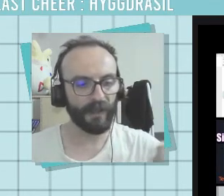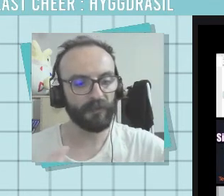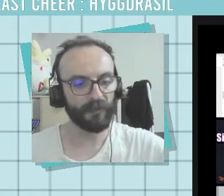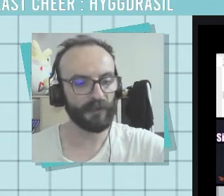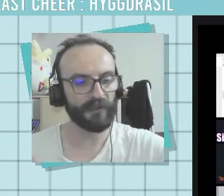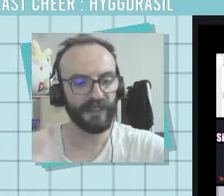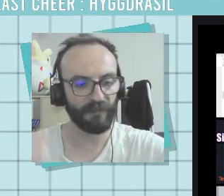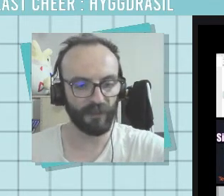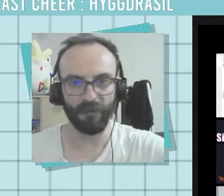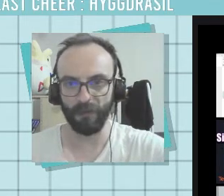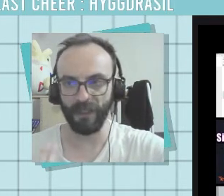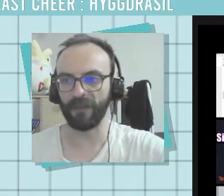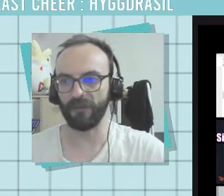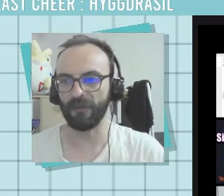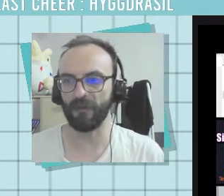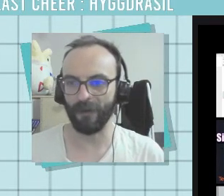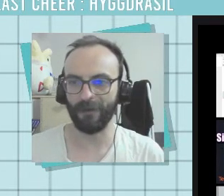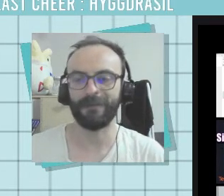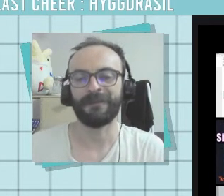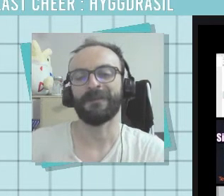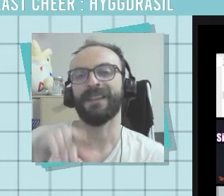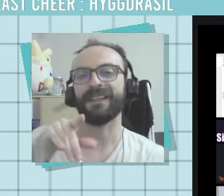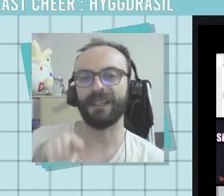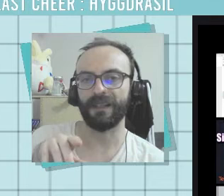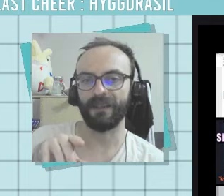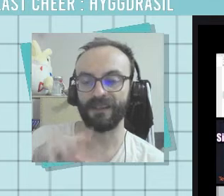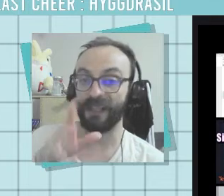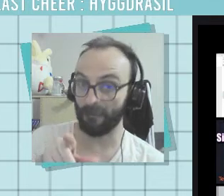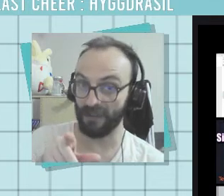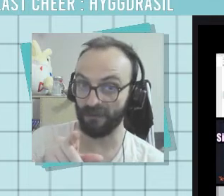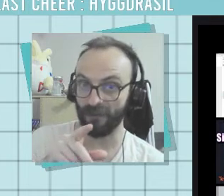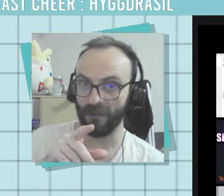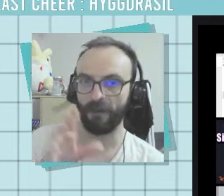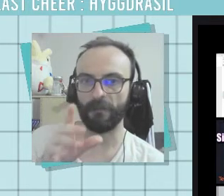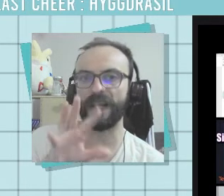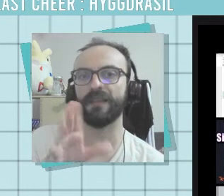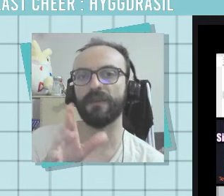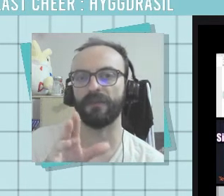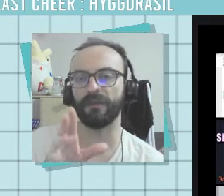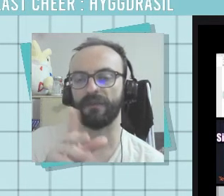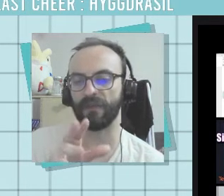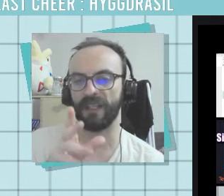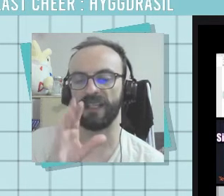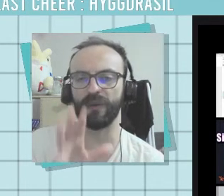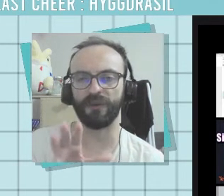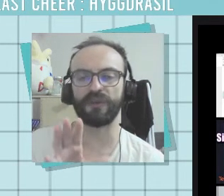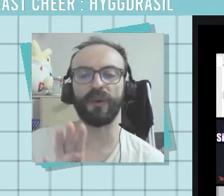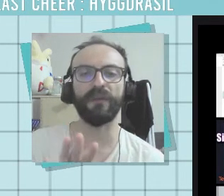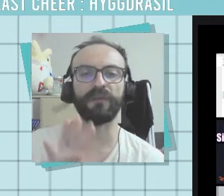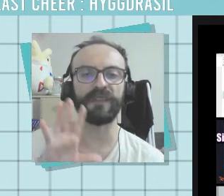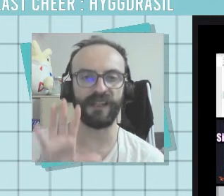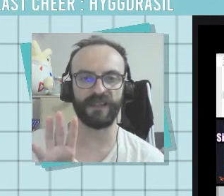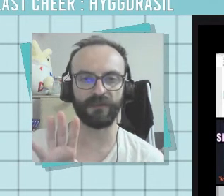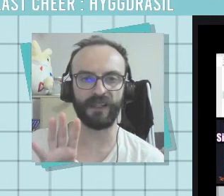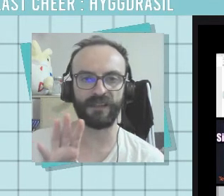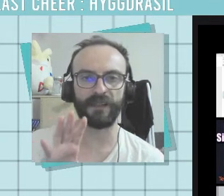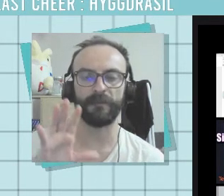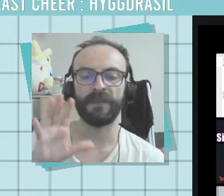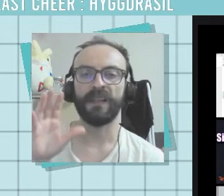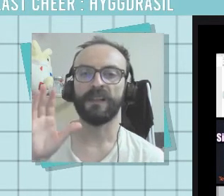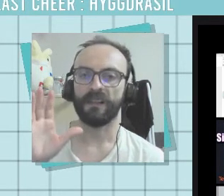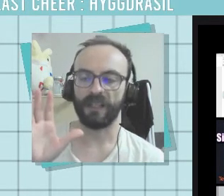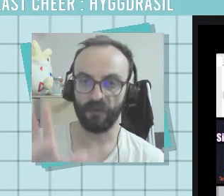Et là, en l'occurrence, aussi des points de repère de couleur. Ce qui est impressionnant, alors là, il le fait, vous le voyez, il le fait sur un fond, c'est assez